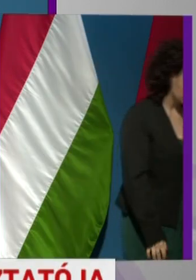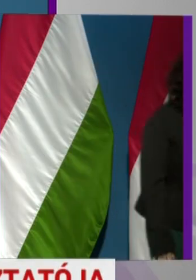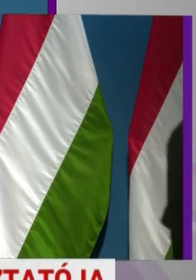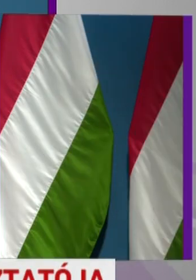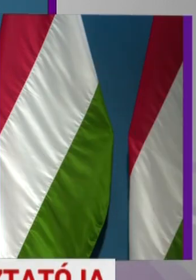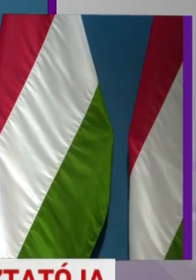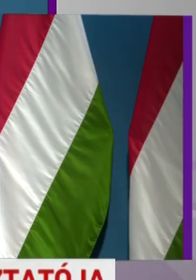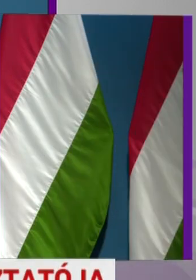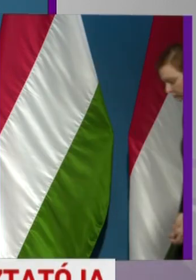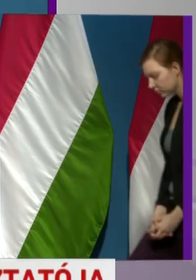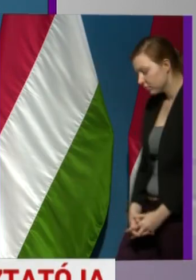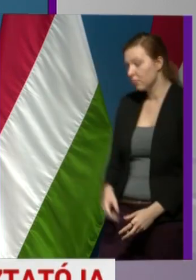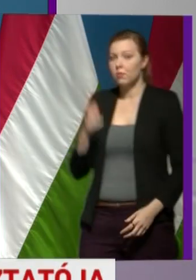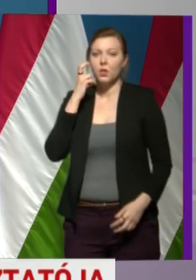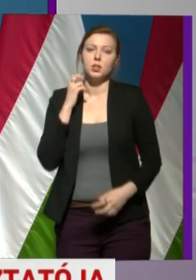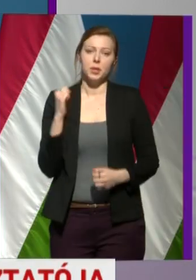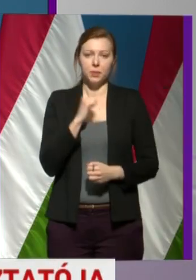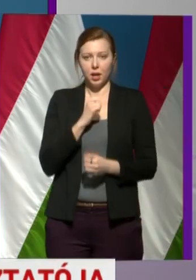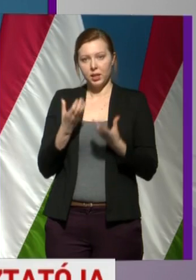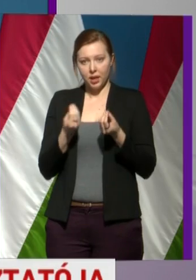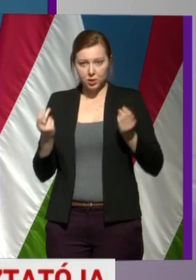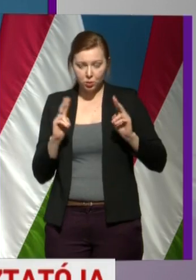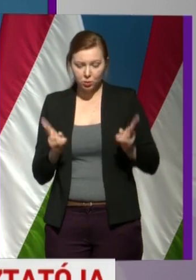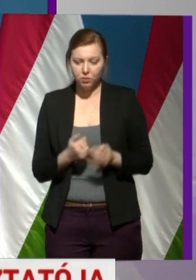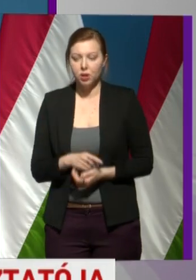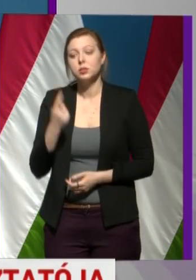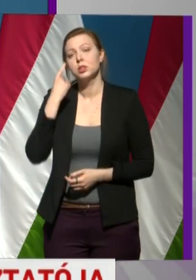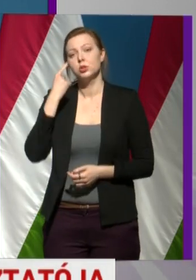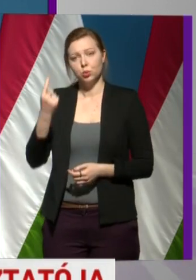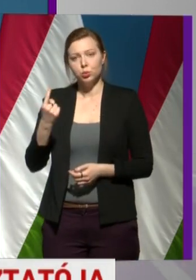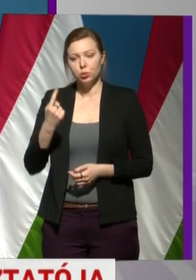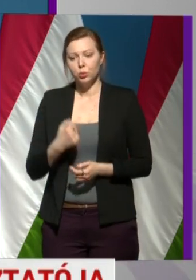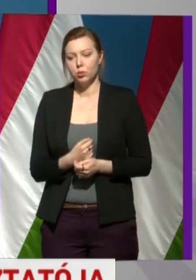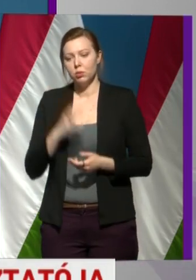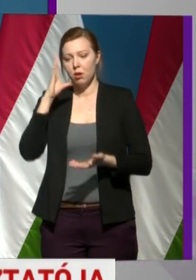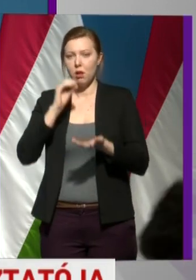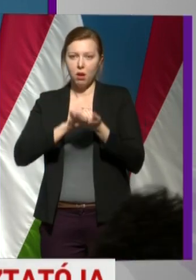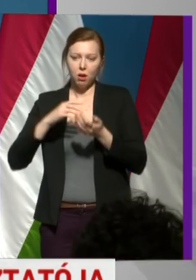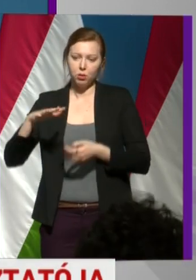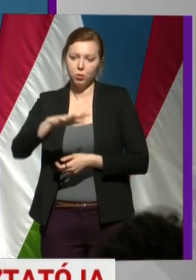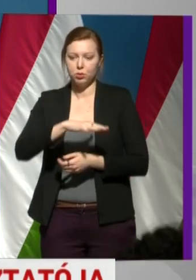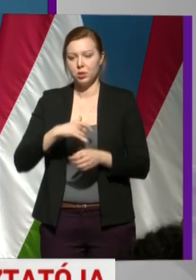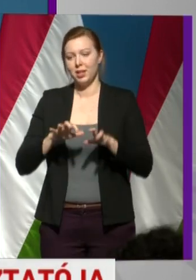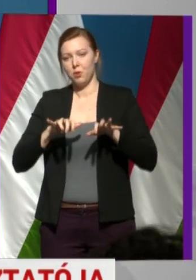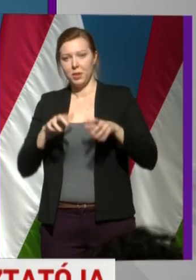Az intézményekben rengeteg eszköz áll rendelkezésre, és azt is tudjuk, hogy azért a lakosság informatikai